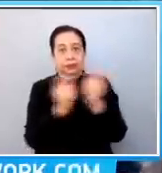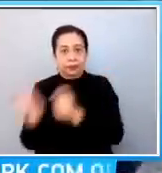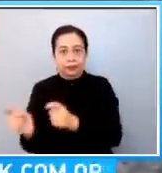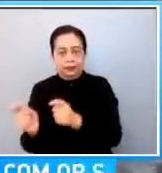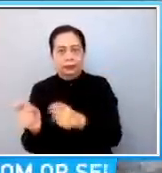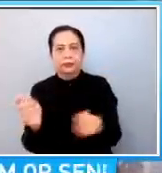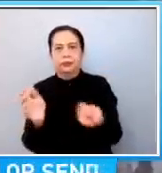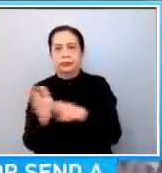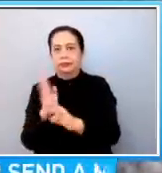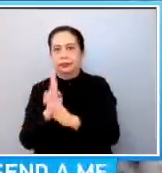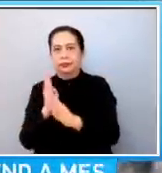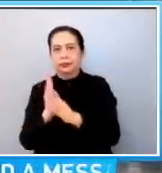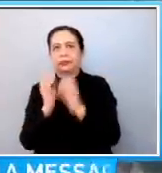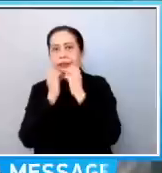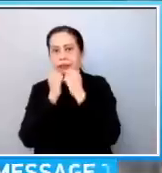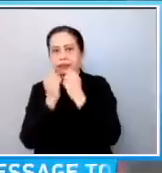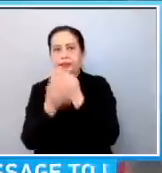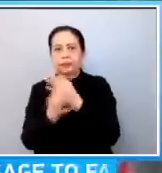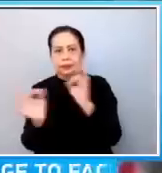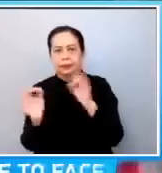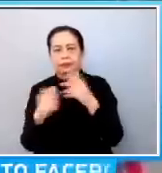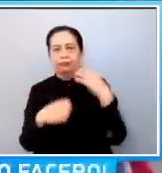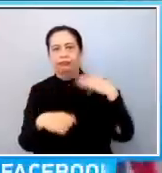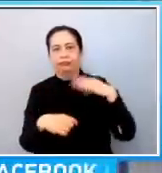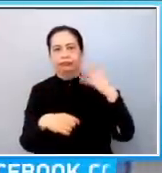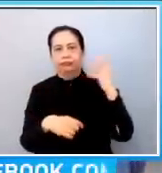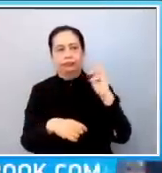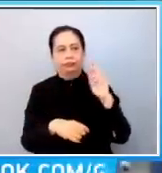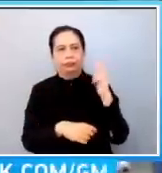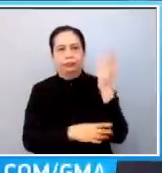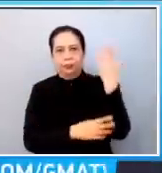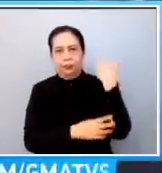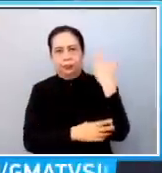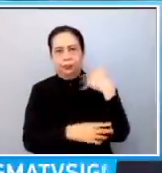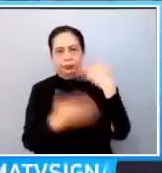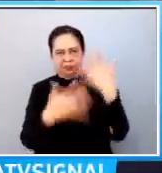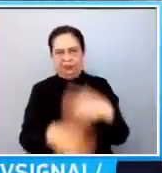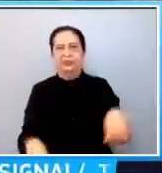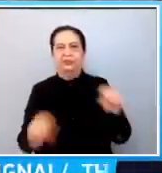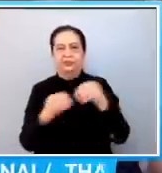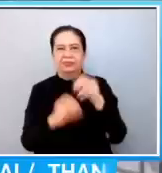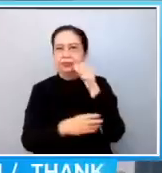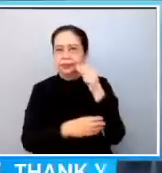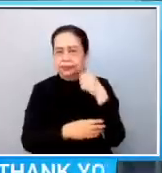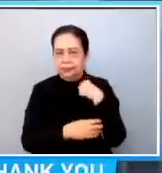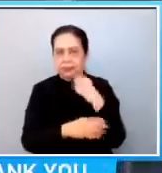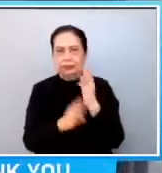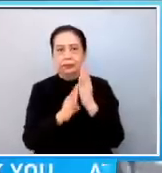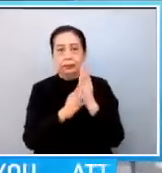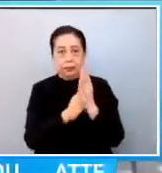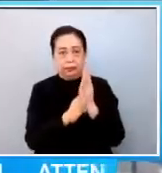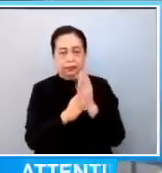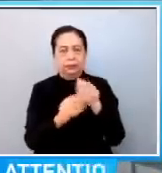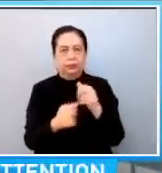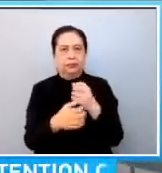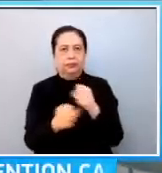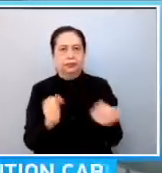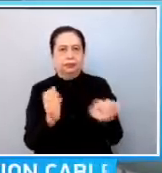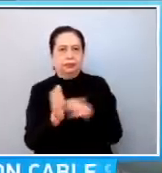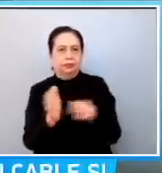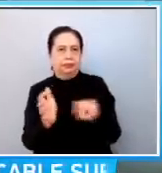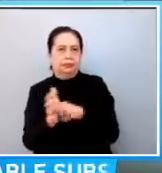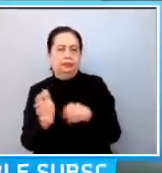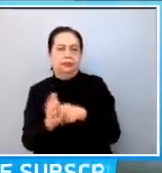makalibre sa pasahe matapos makinabang sa libreng sakay ng MRT 3 na nagtapos na. Kahapon, sa bus carousel naman ngayon nakuha ng libreng sakay